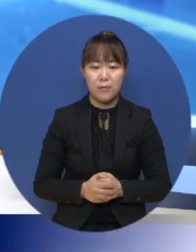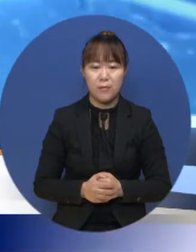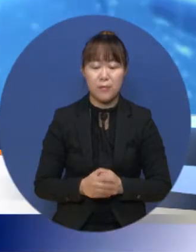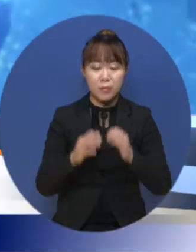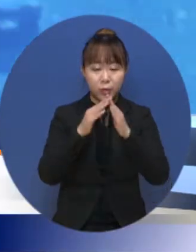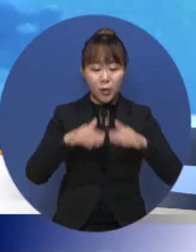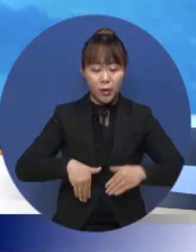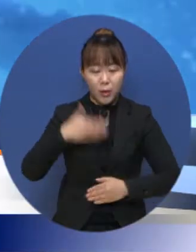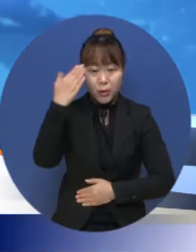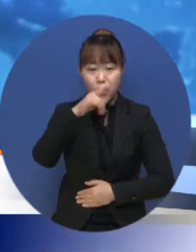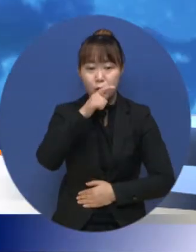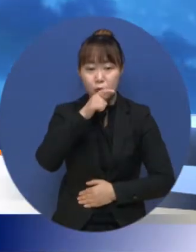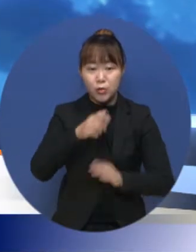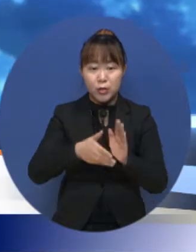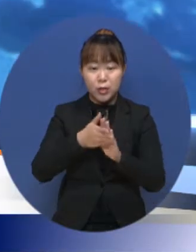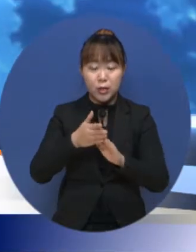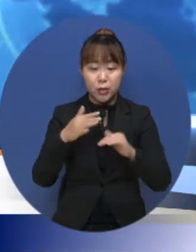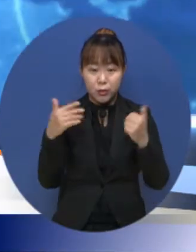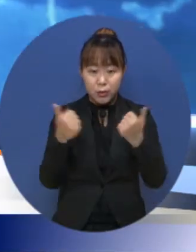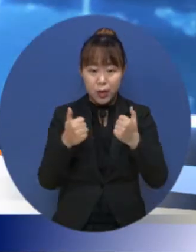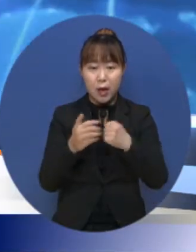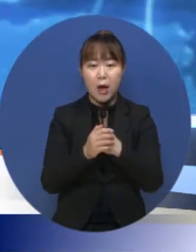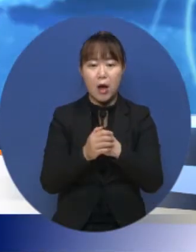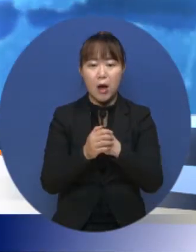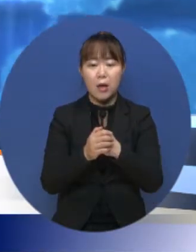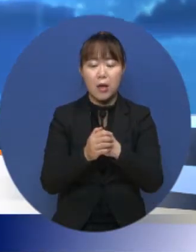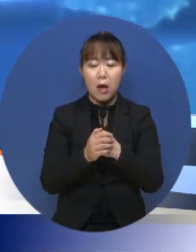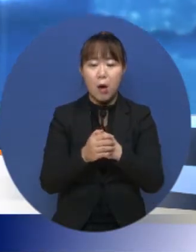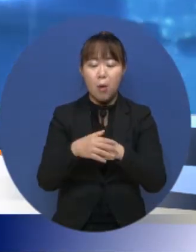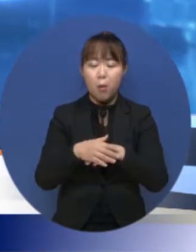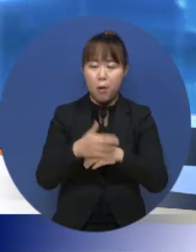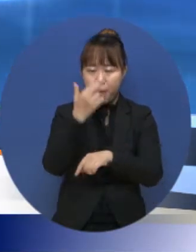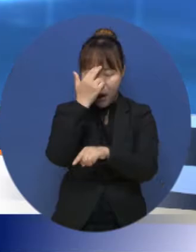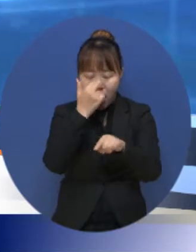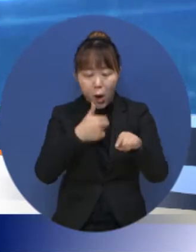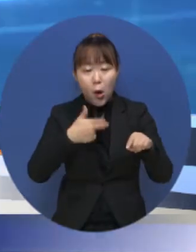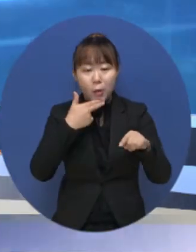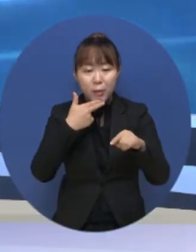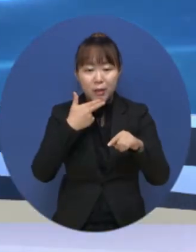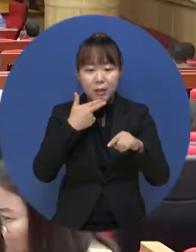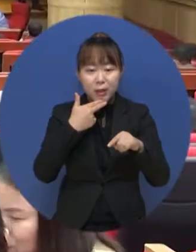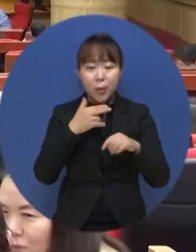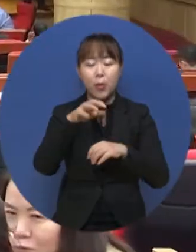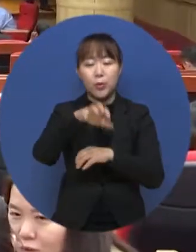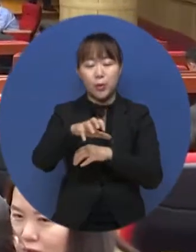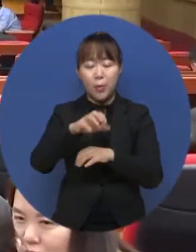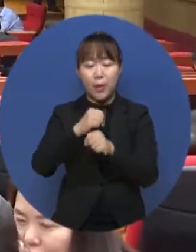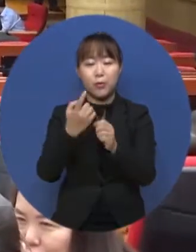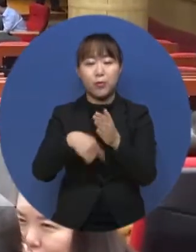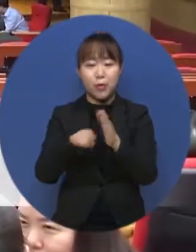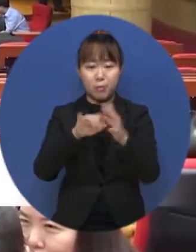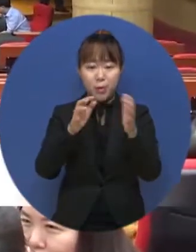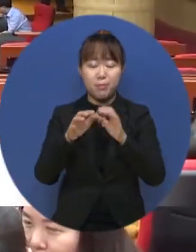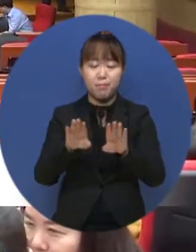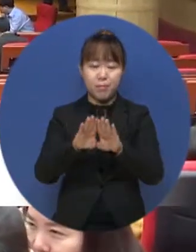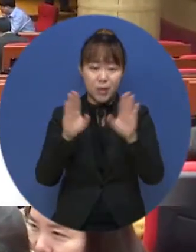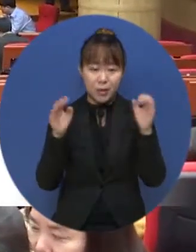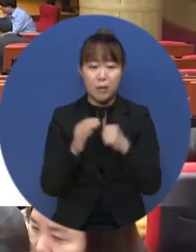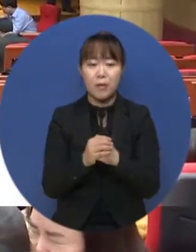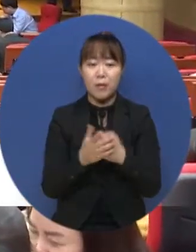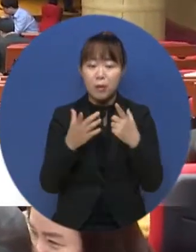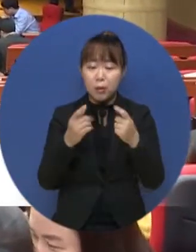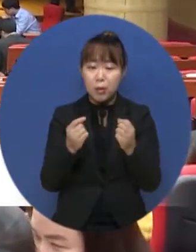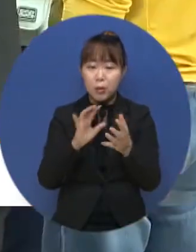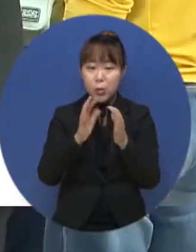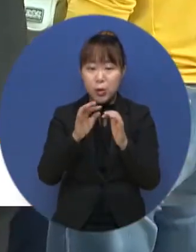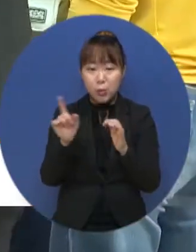전남 여수시 의회가 여수시를 무장의 도시로 만들기 위한 토론회장을 마련했습니다. 여수시 무장애 도시 조성을